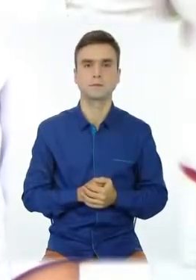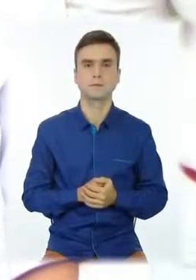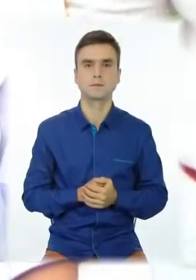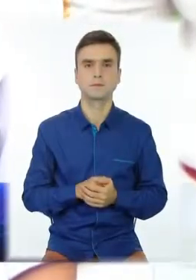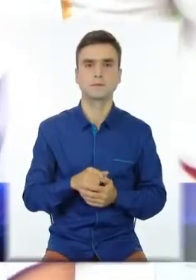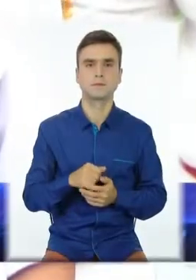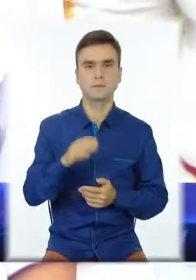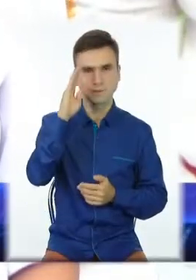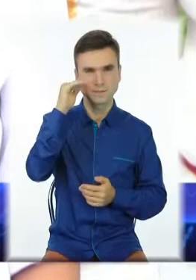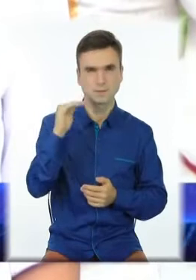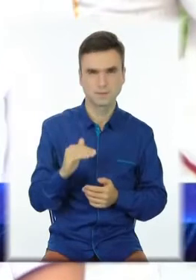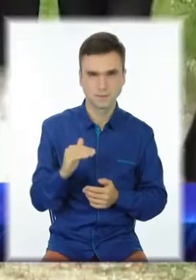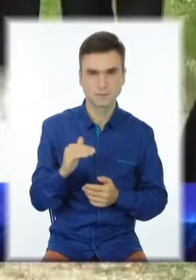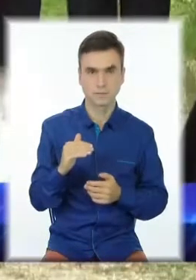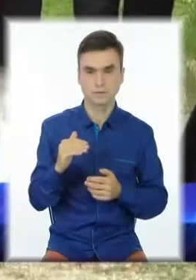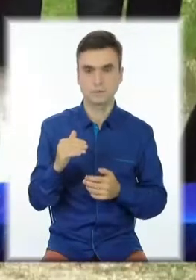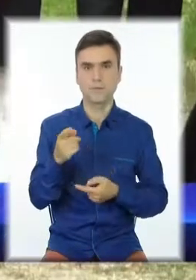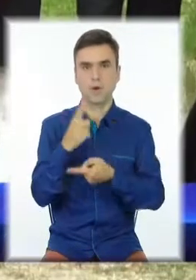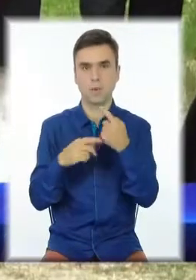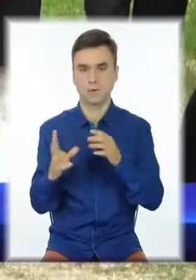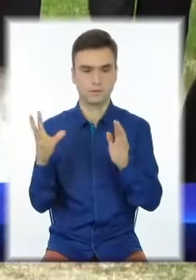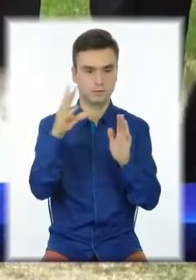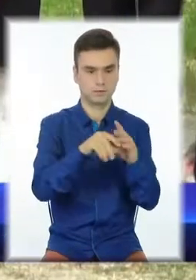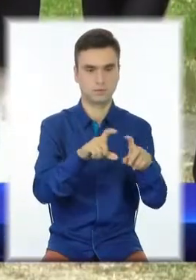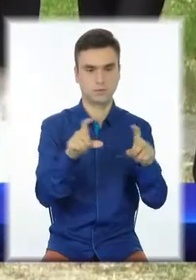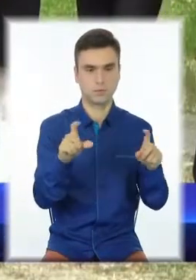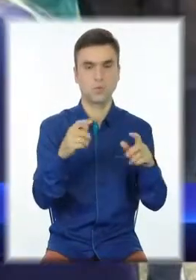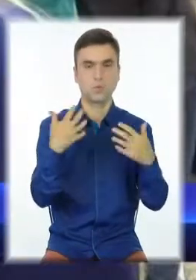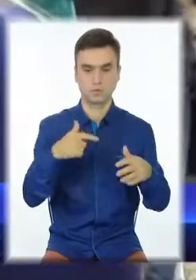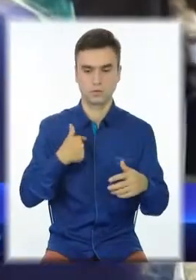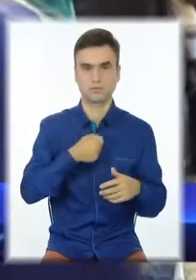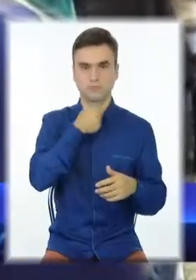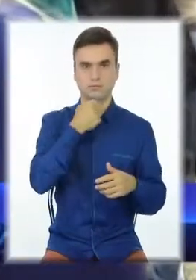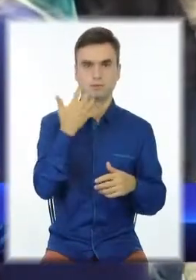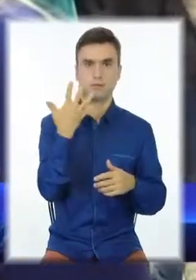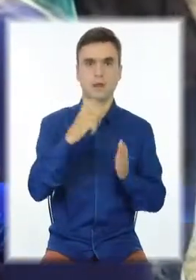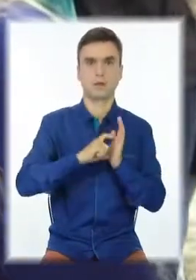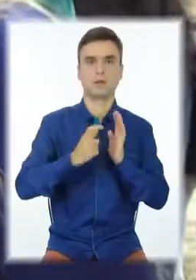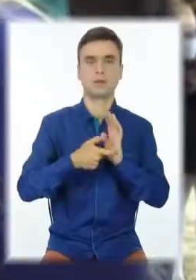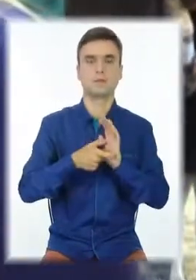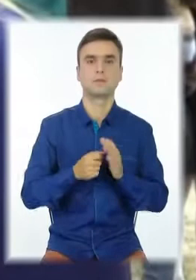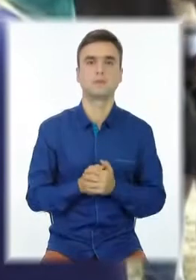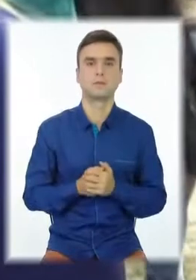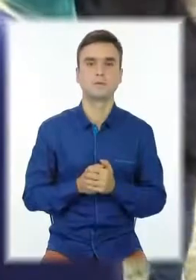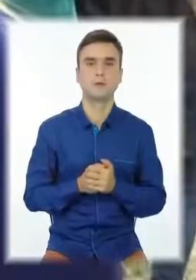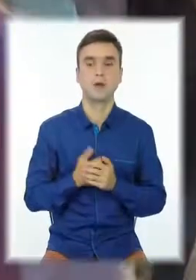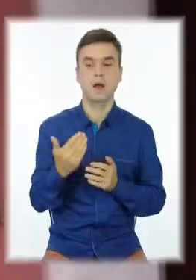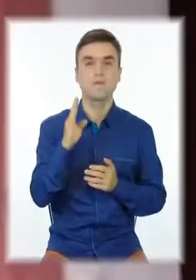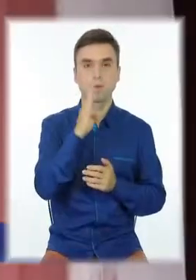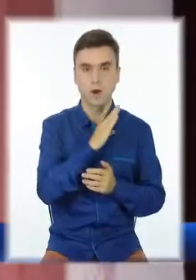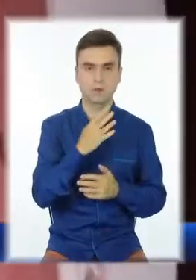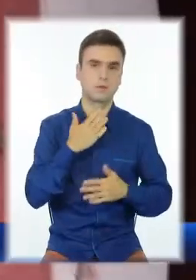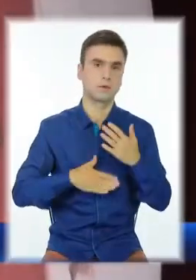Микита повернувся у 10-ту школу вже п'ятикласником. До цього був вимушений відвідувати інший заклад. Його мати Валентина радіє,